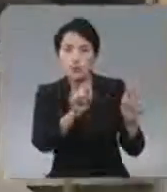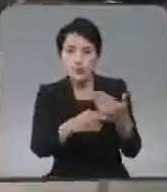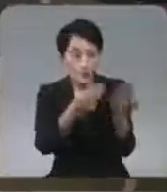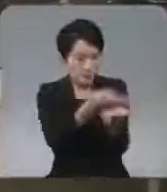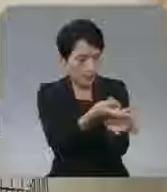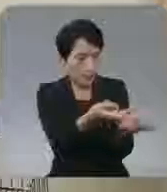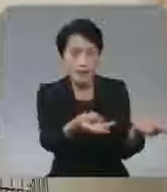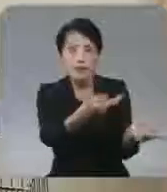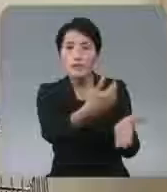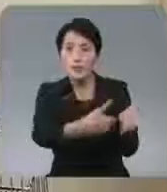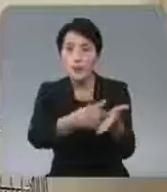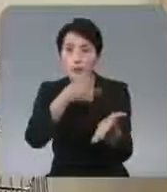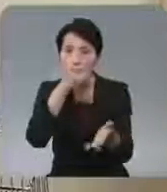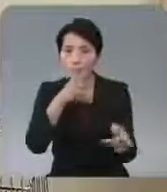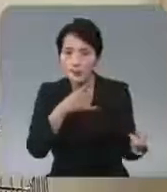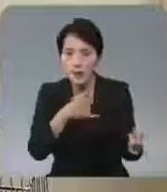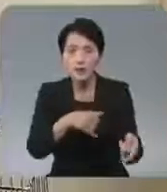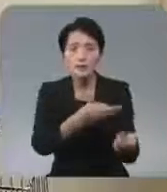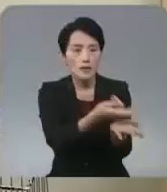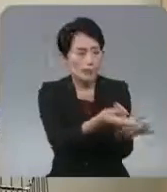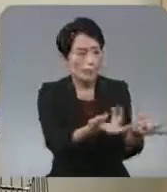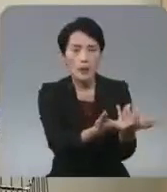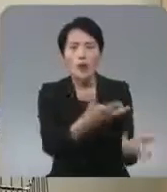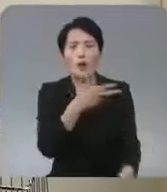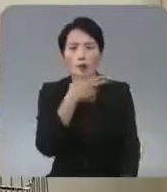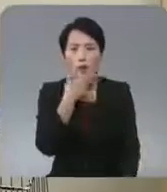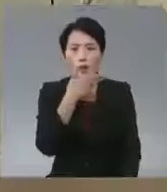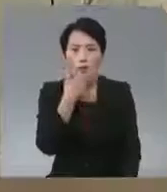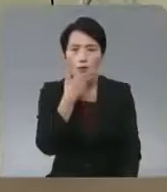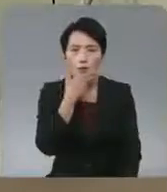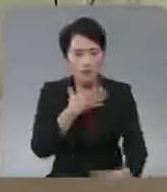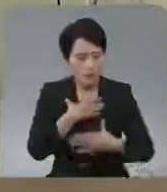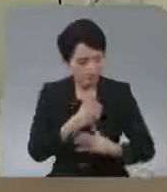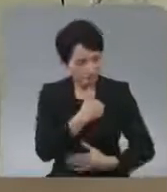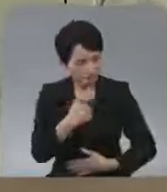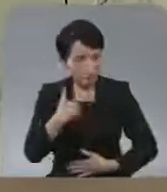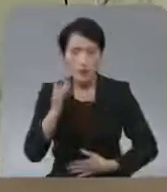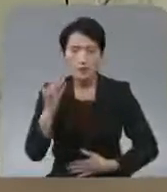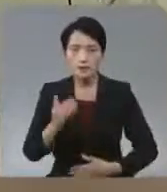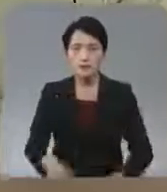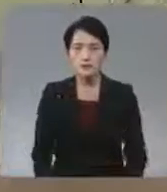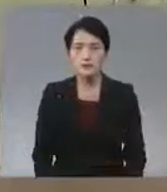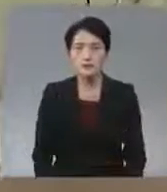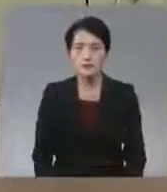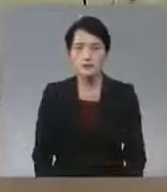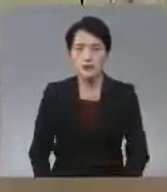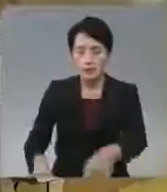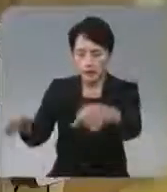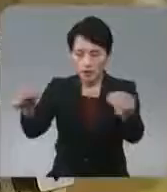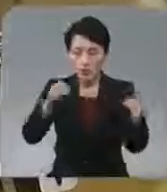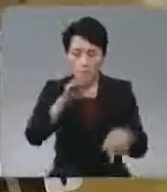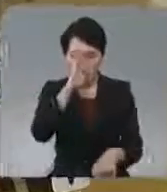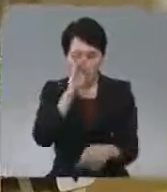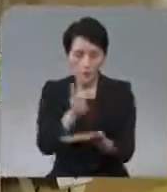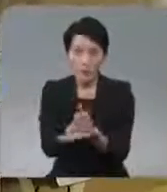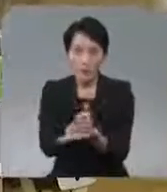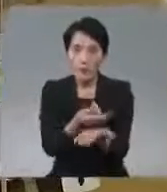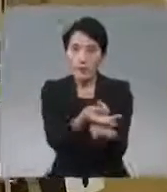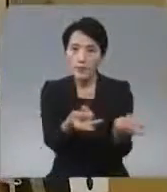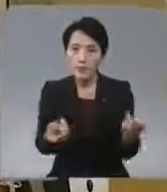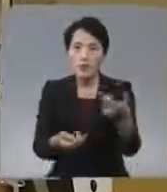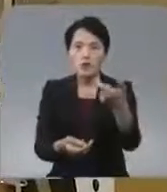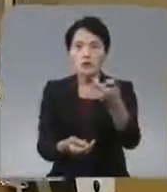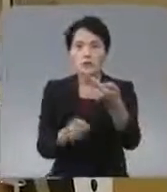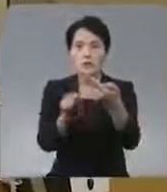973人となり髪頭に入っ1000人を下回りました全国の重症患者向け